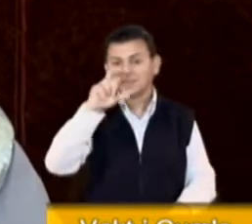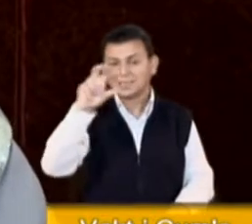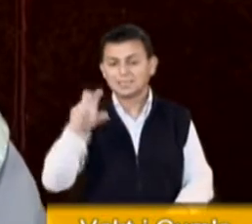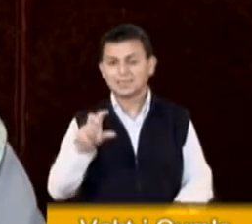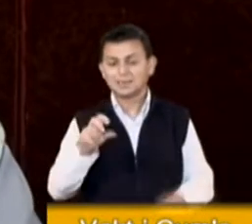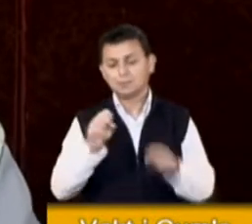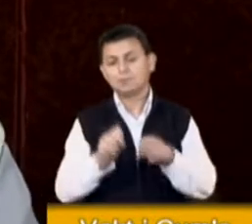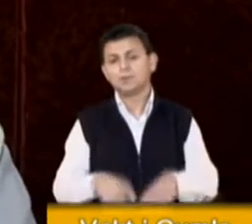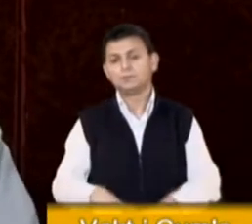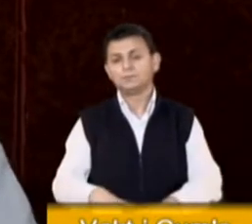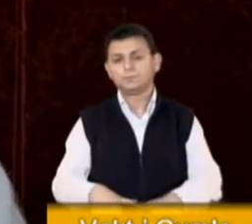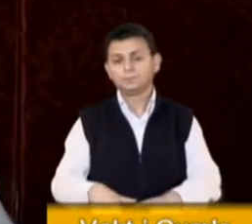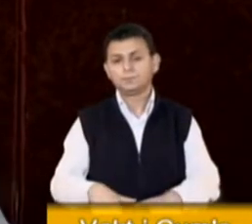buyuruyor.